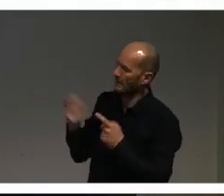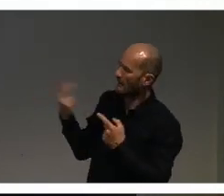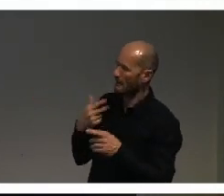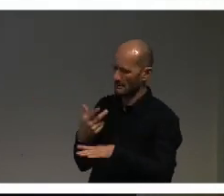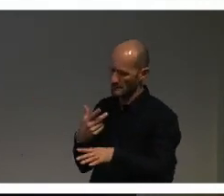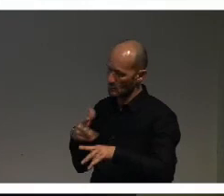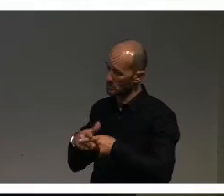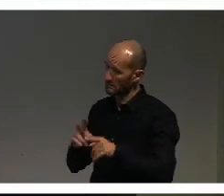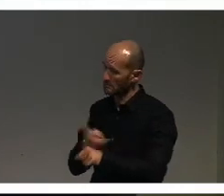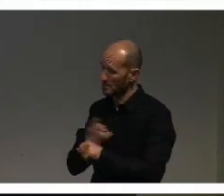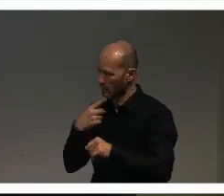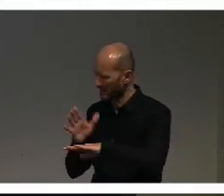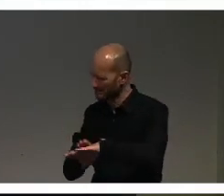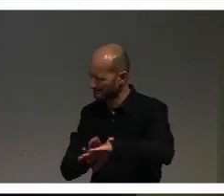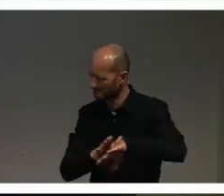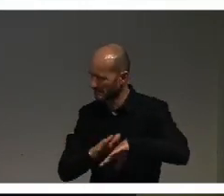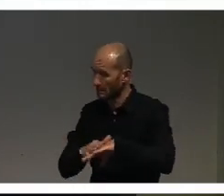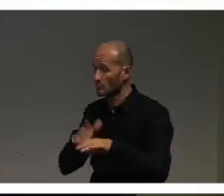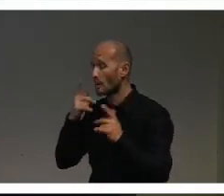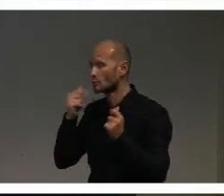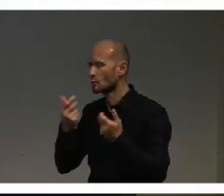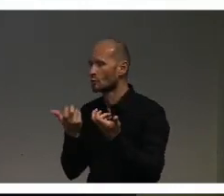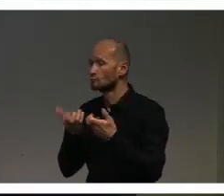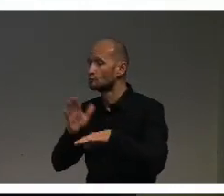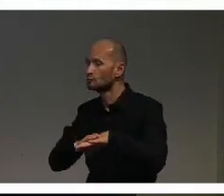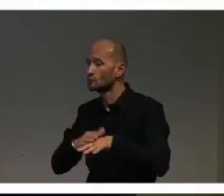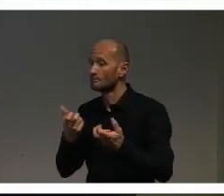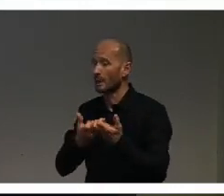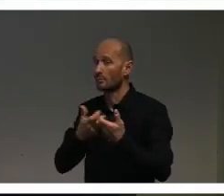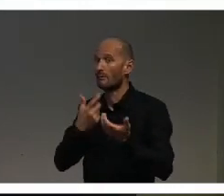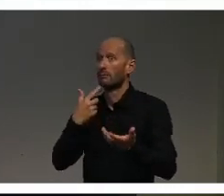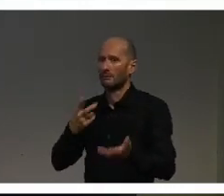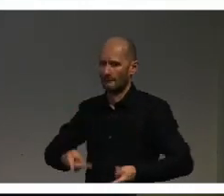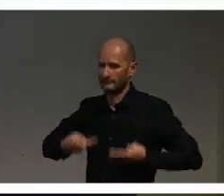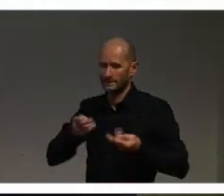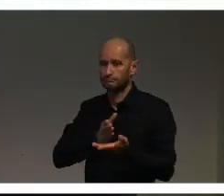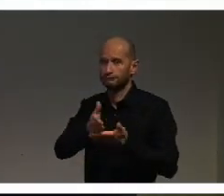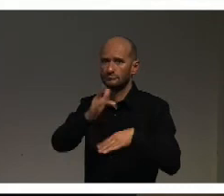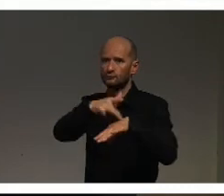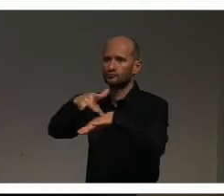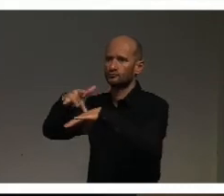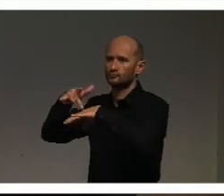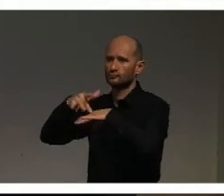mesures de prévention sur cette question de la polyexposition au sens large. Voilà, j'en